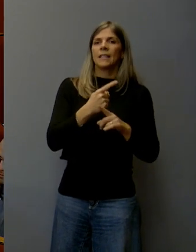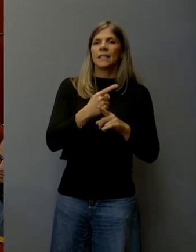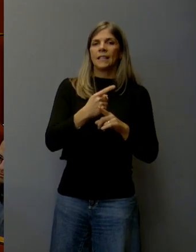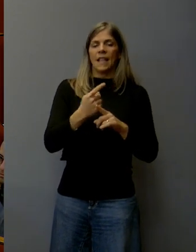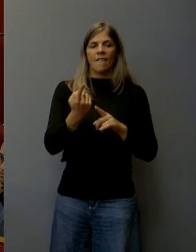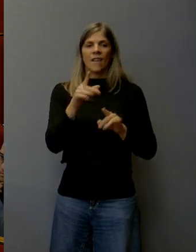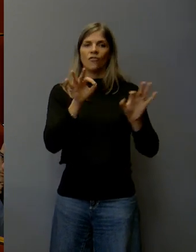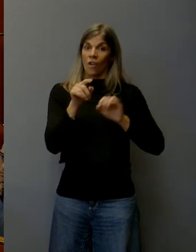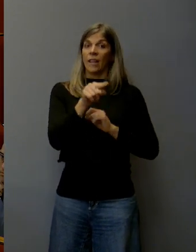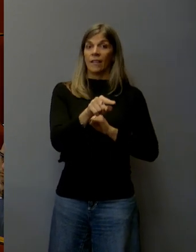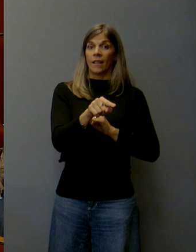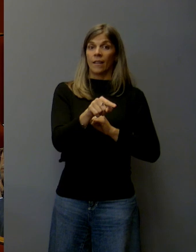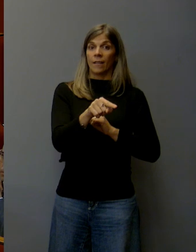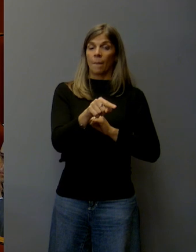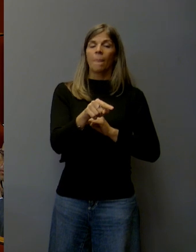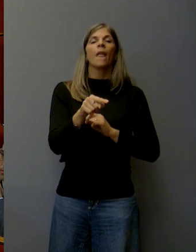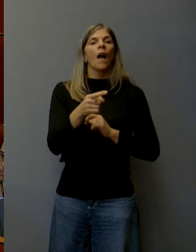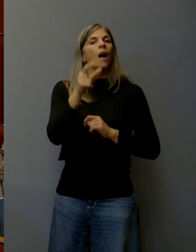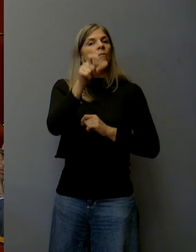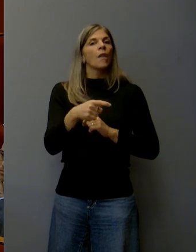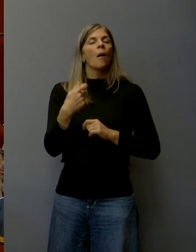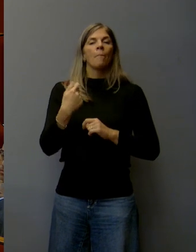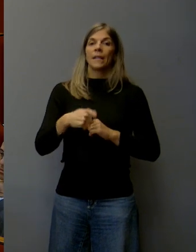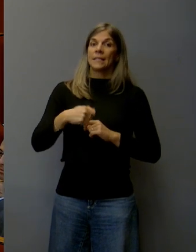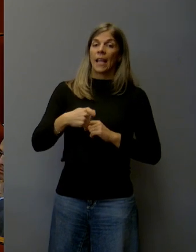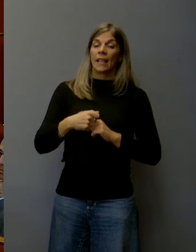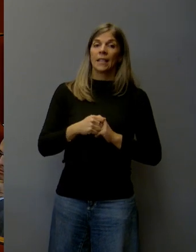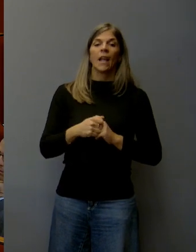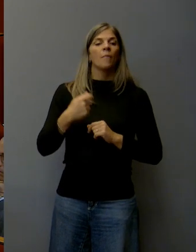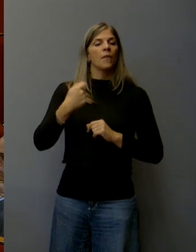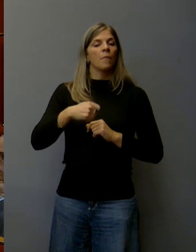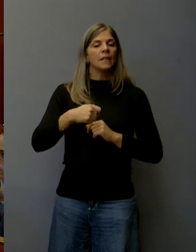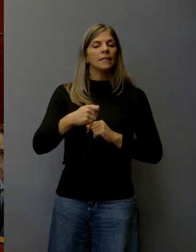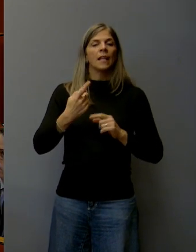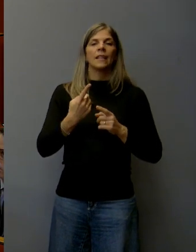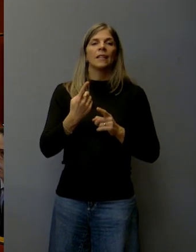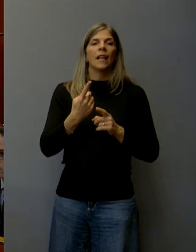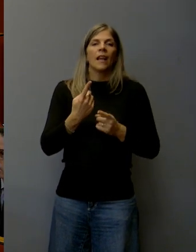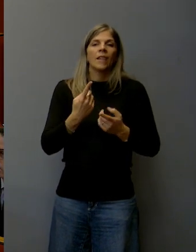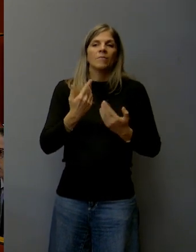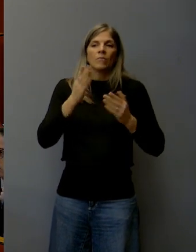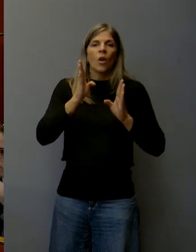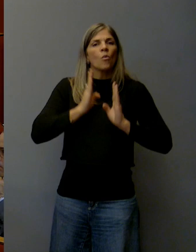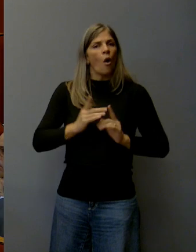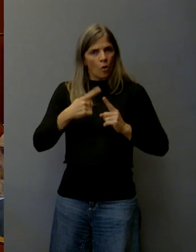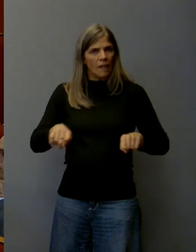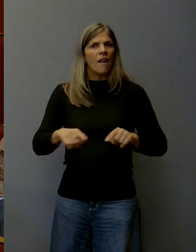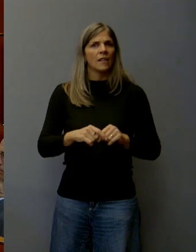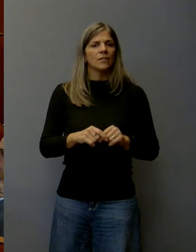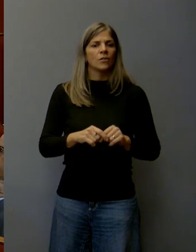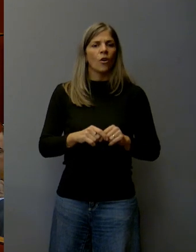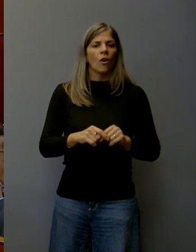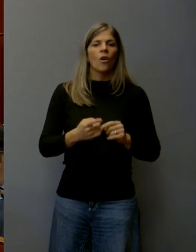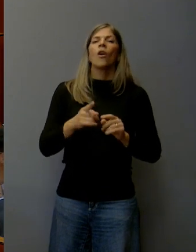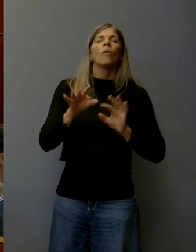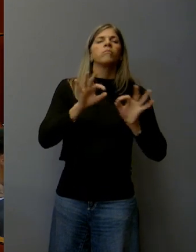discrezionale canale e la presidenza non ha questo questa prerogativa la prerogativa discrezionale ce l'hanno